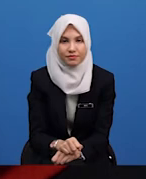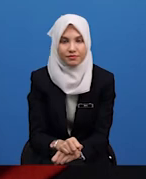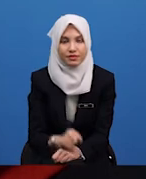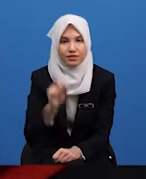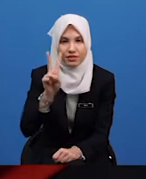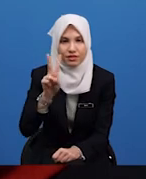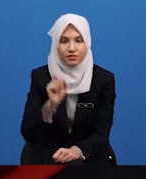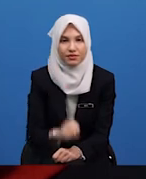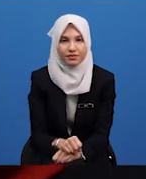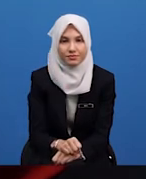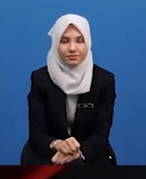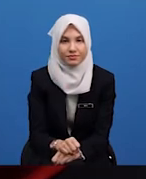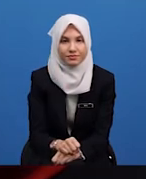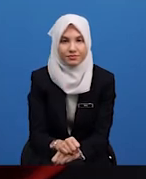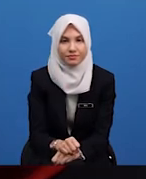Posisi kedua.